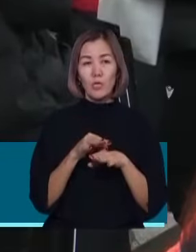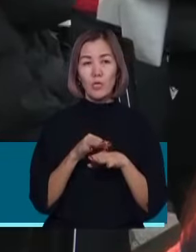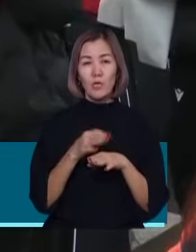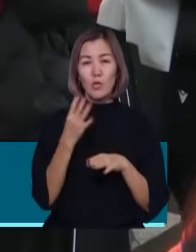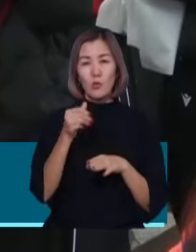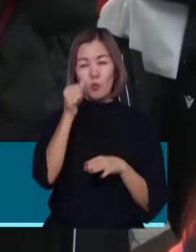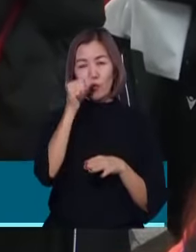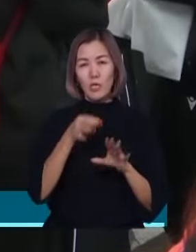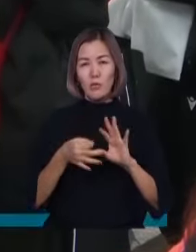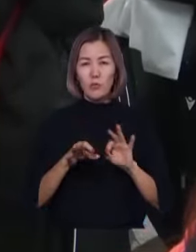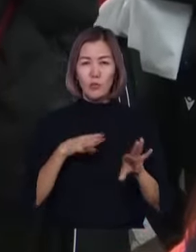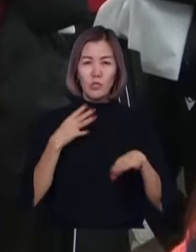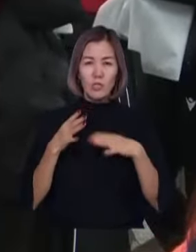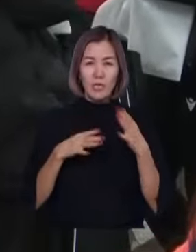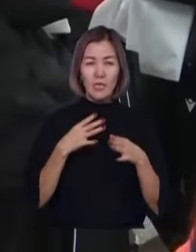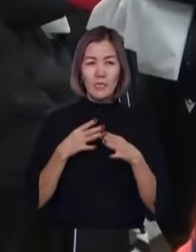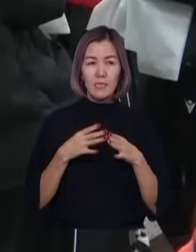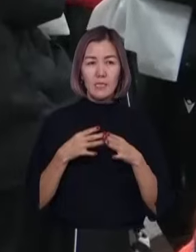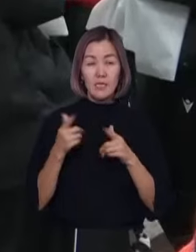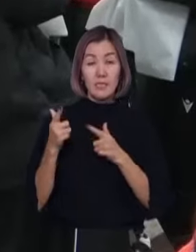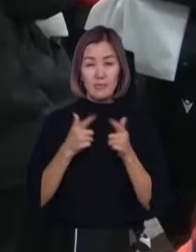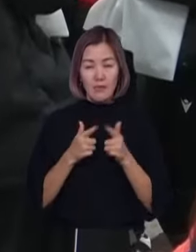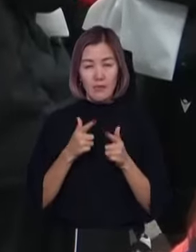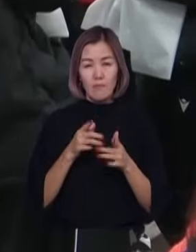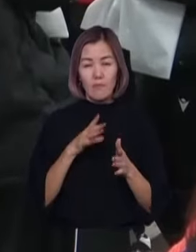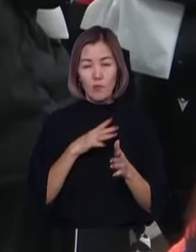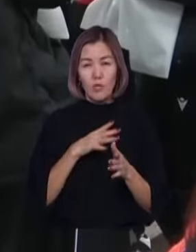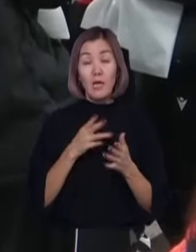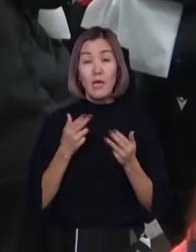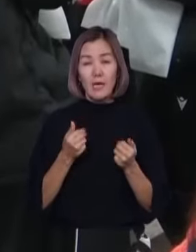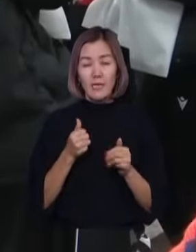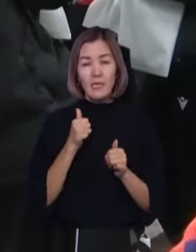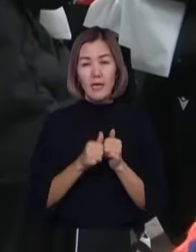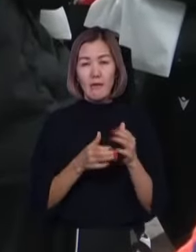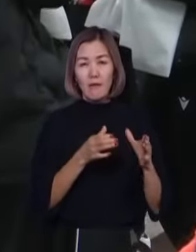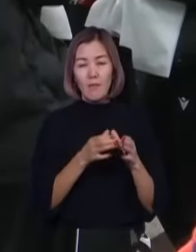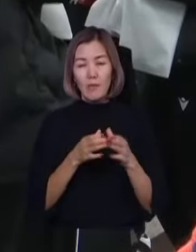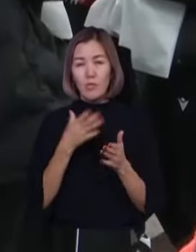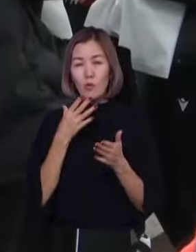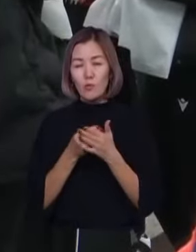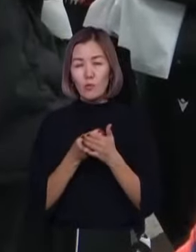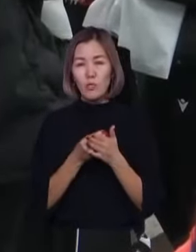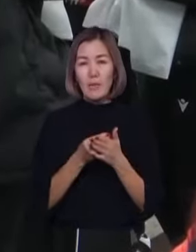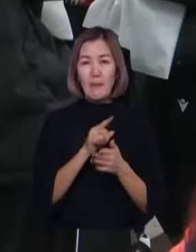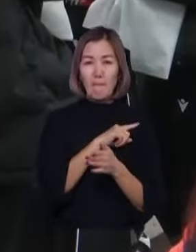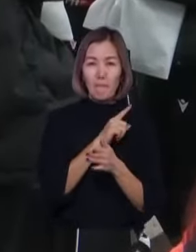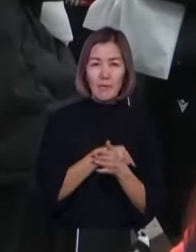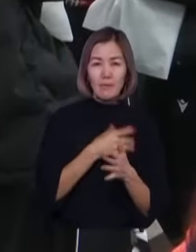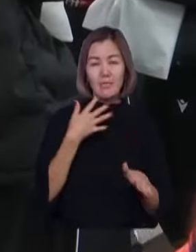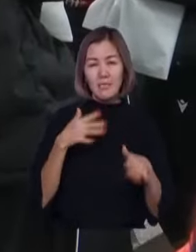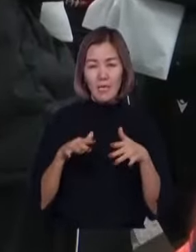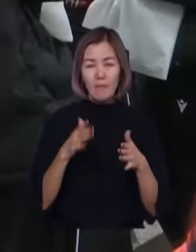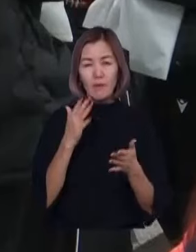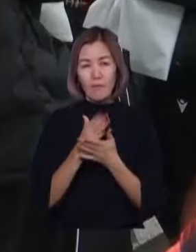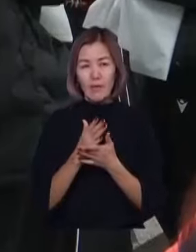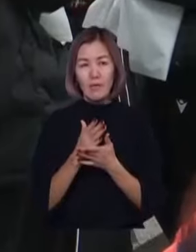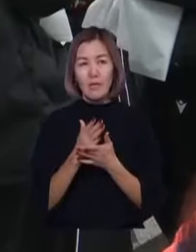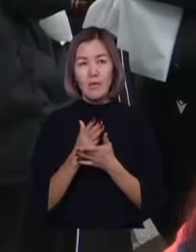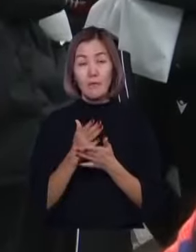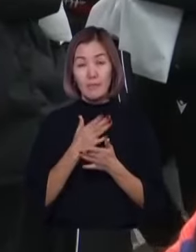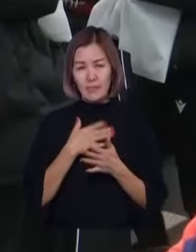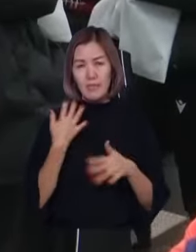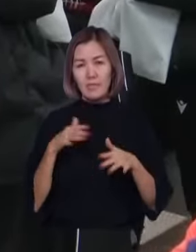ай үздіксіз дайындықтың арқасында сақадай сай бардық. Әрине, әр команданың өз әлсіз және мықты жақтары болады. Біздің де осал тұстарымызда жоқ